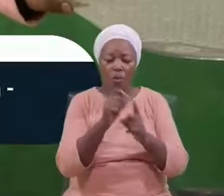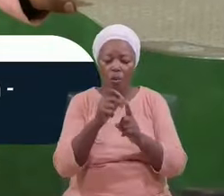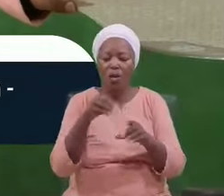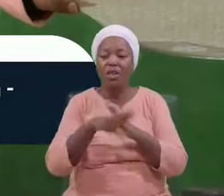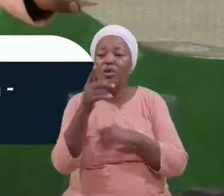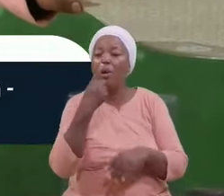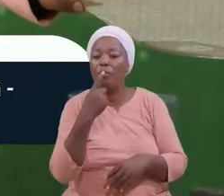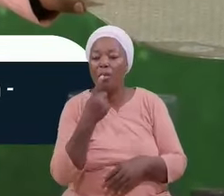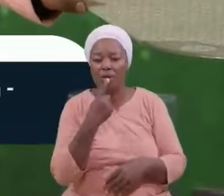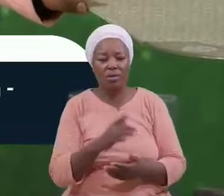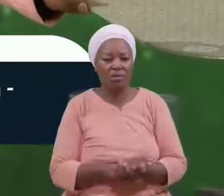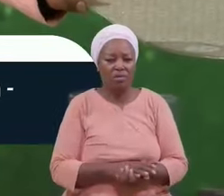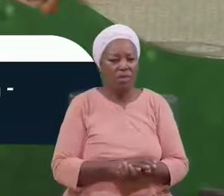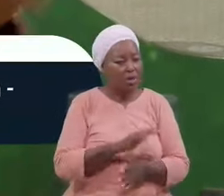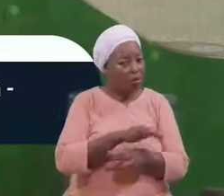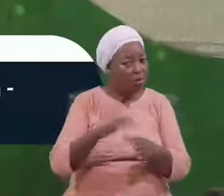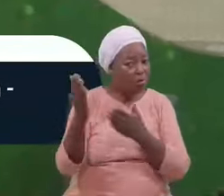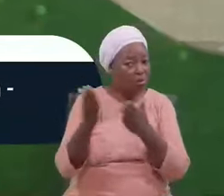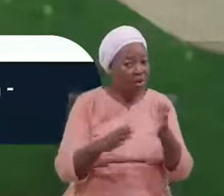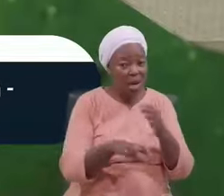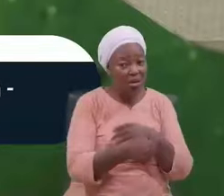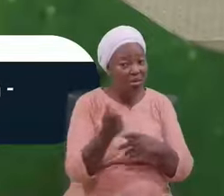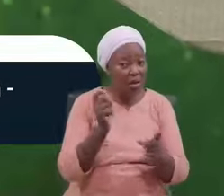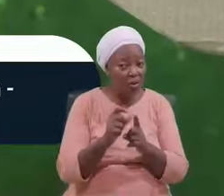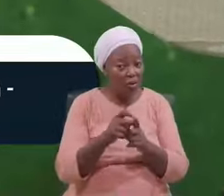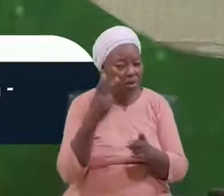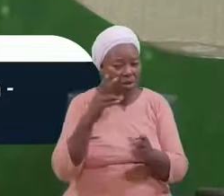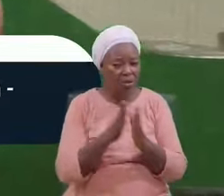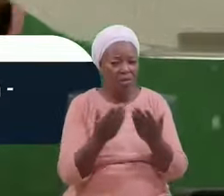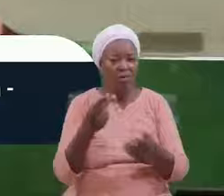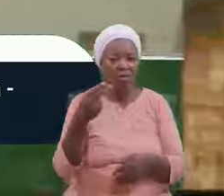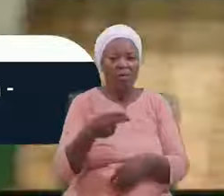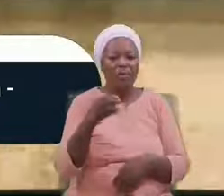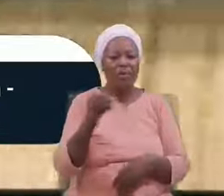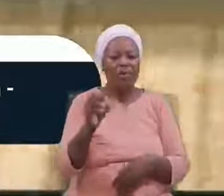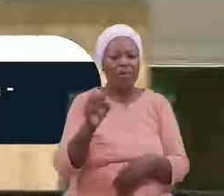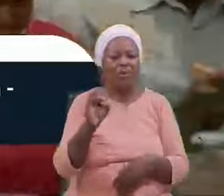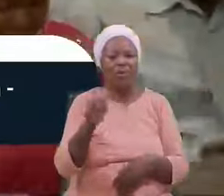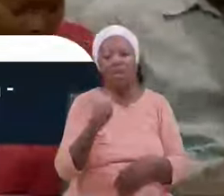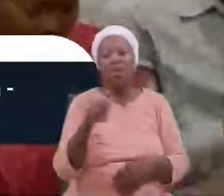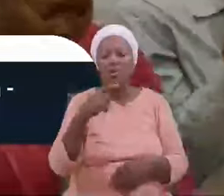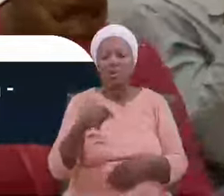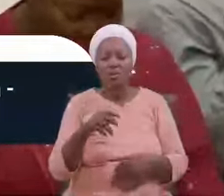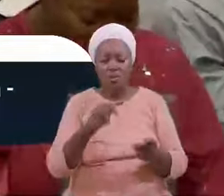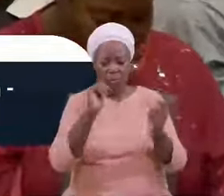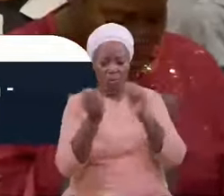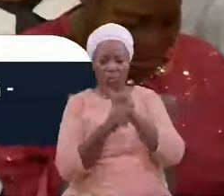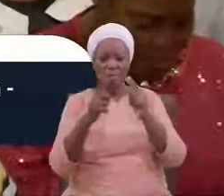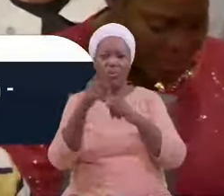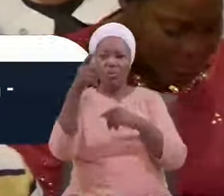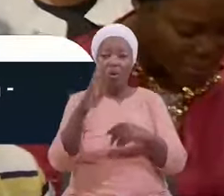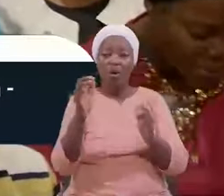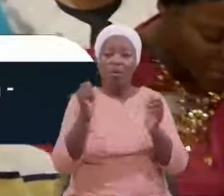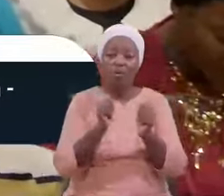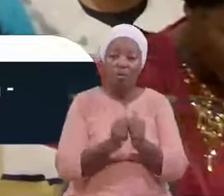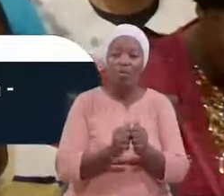dans notre bouche. Faut pas faire sortir une autre parole. Vous tournez vers Dieu avec sa parole